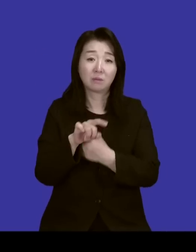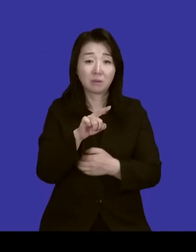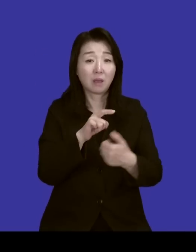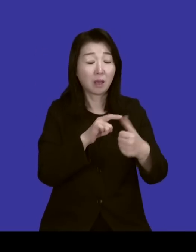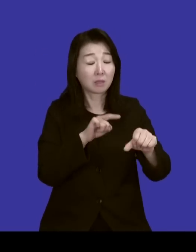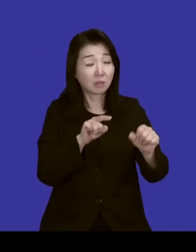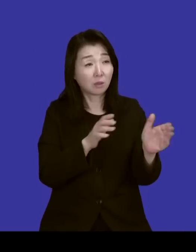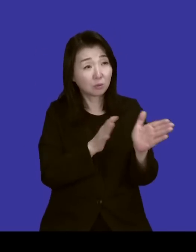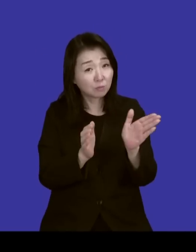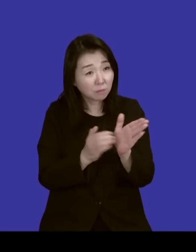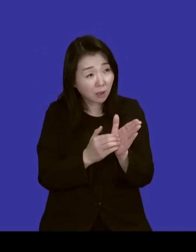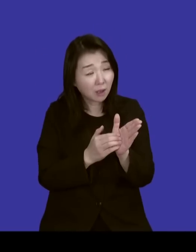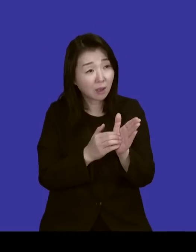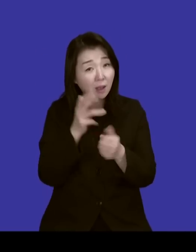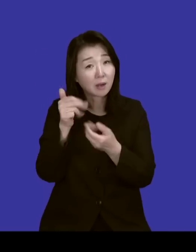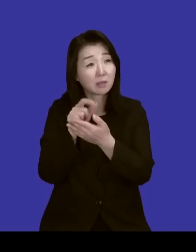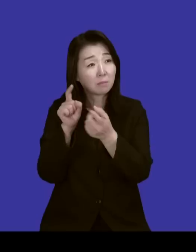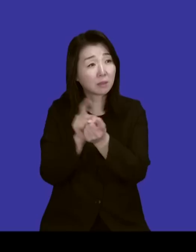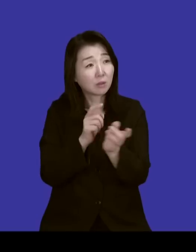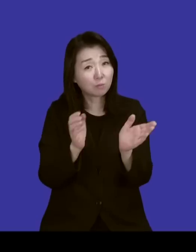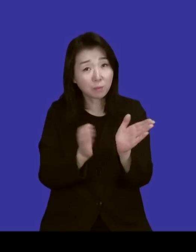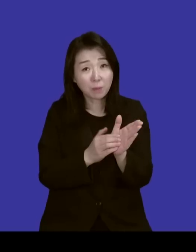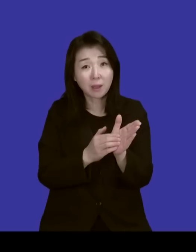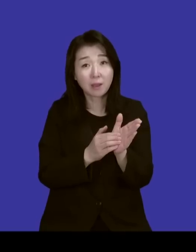아들아, 너 준비되어 있니? 하나님 만날 준비.